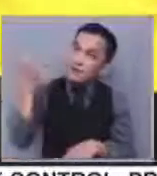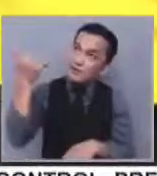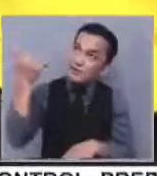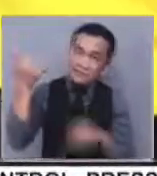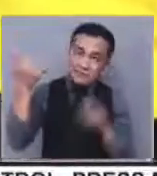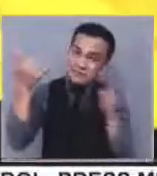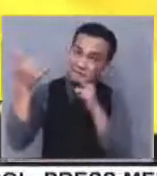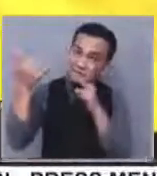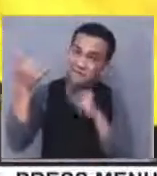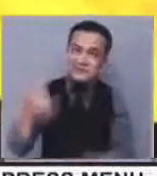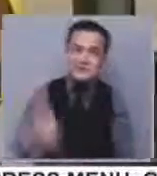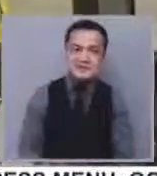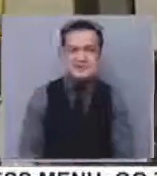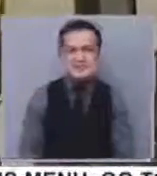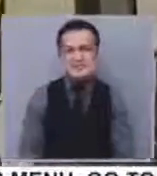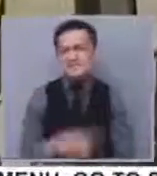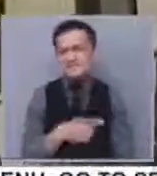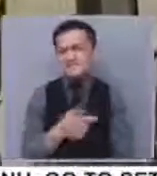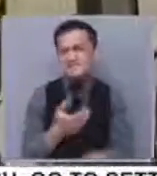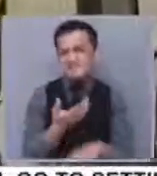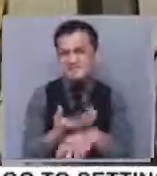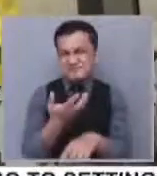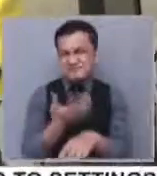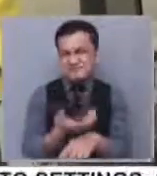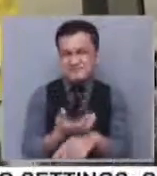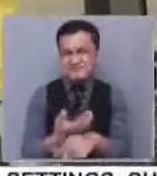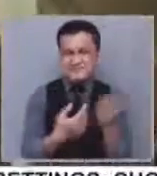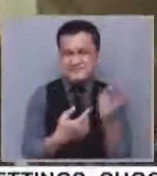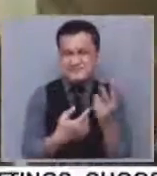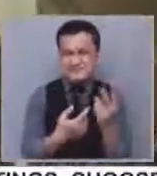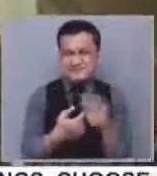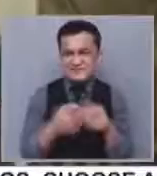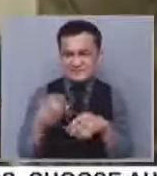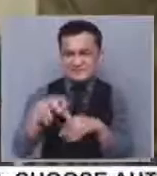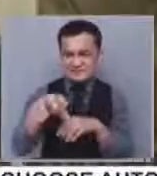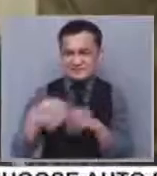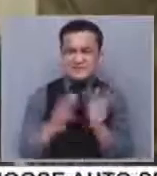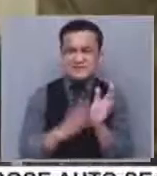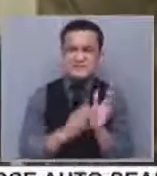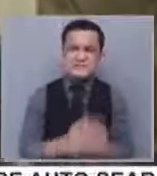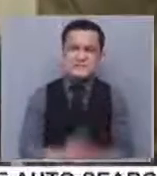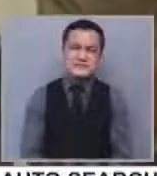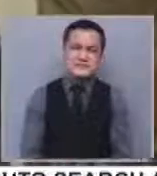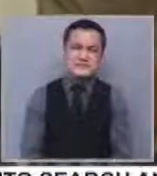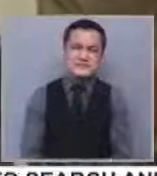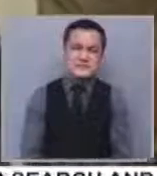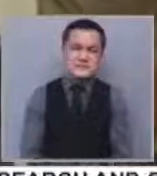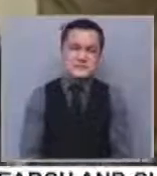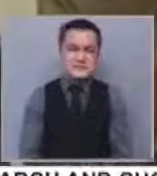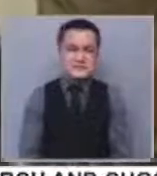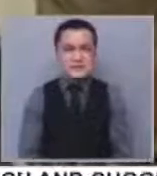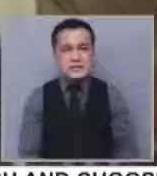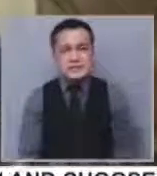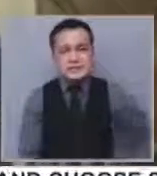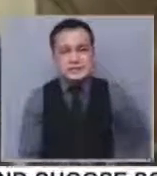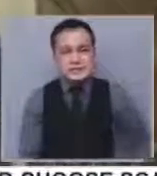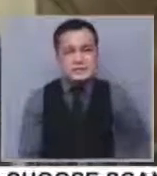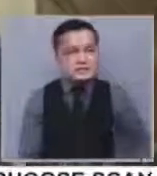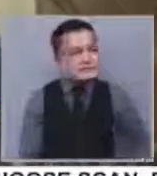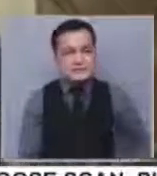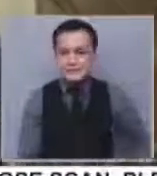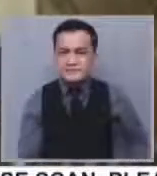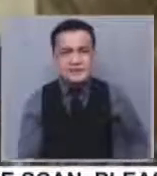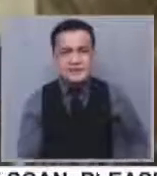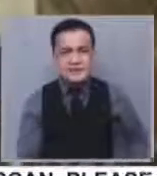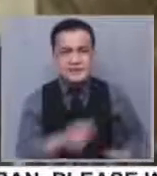Parehong mga illegal settler ang dalawa na nakatira malapit sa eskwelahan. Ang sabi ng guard doon, talaga daw mga pasaway